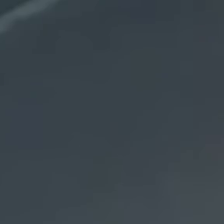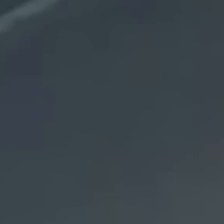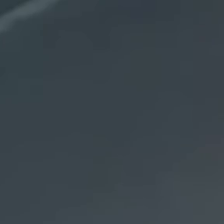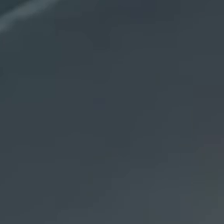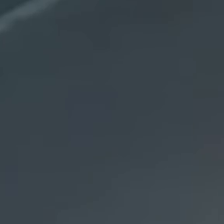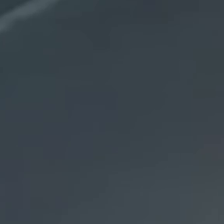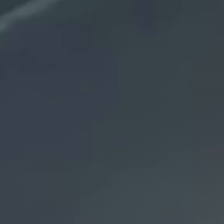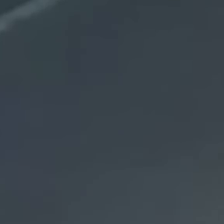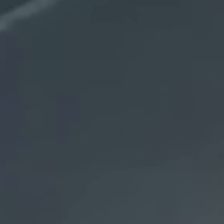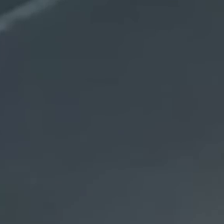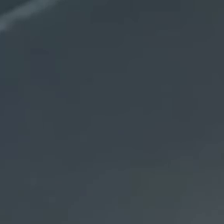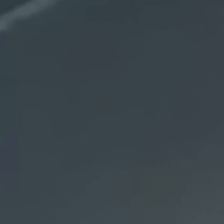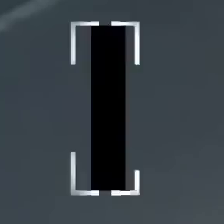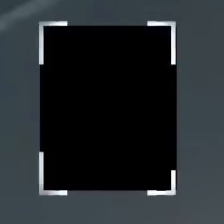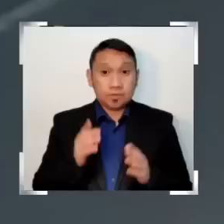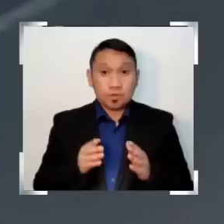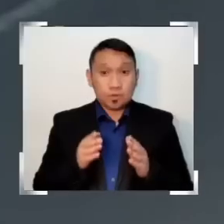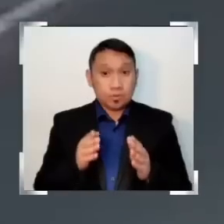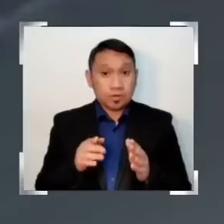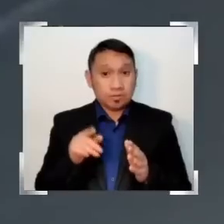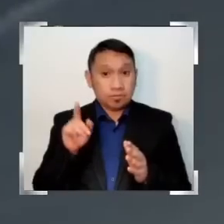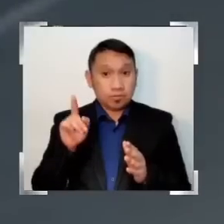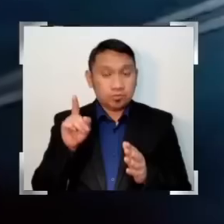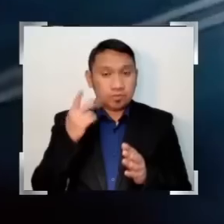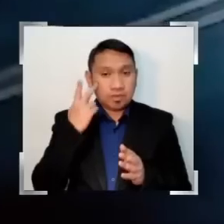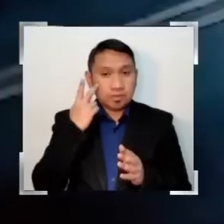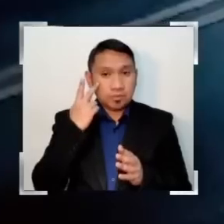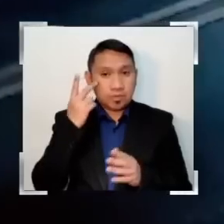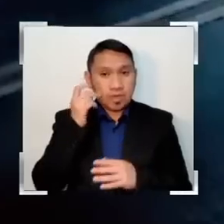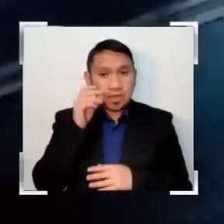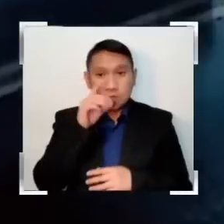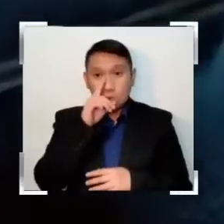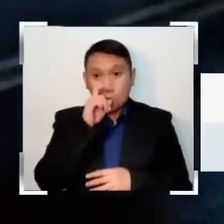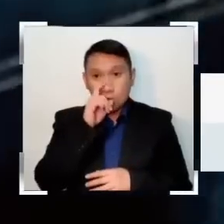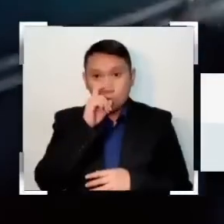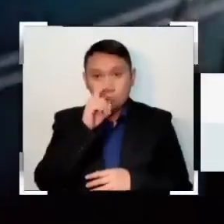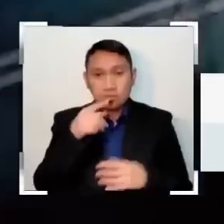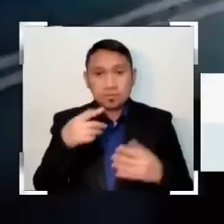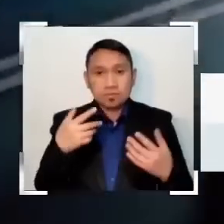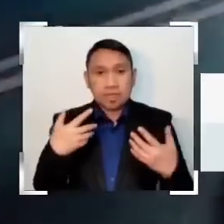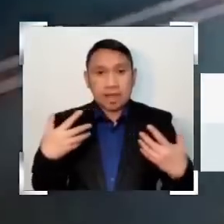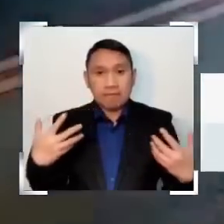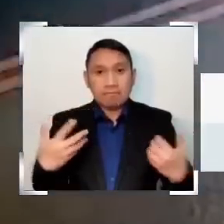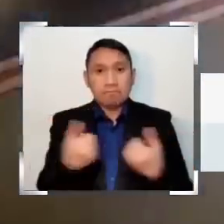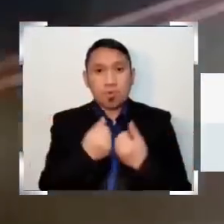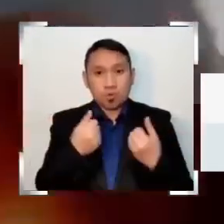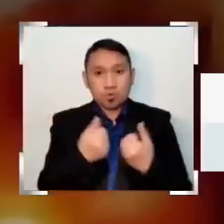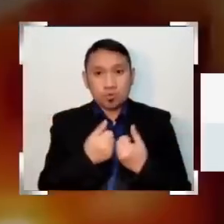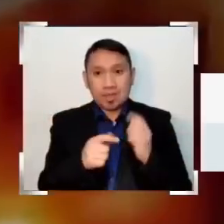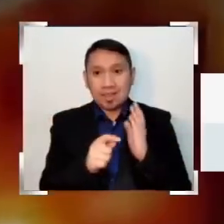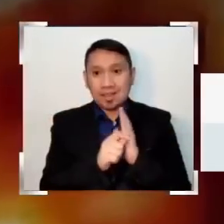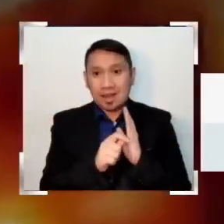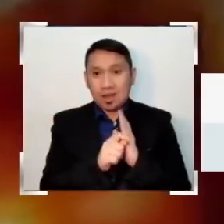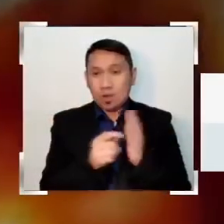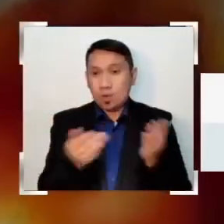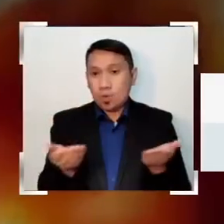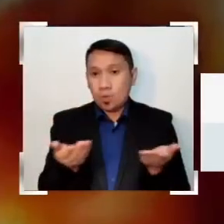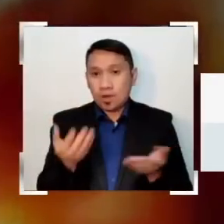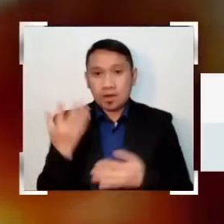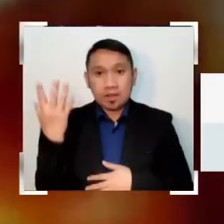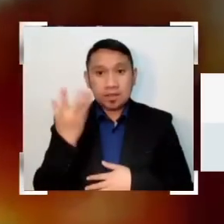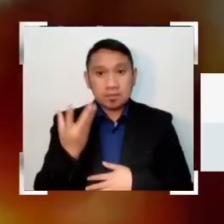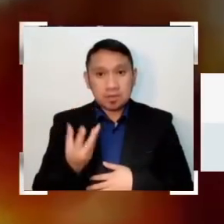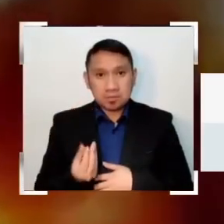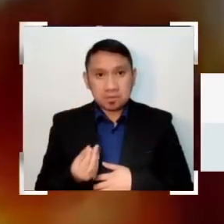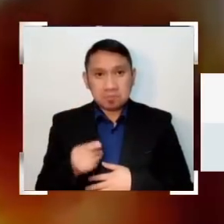Papatawid ang kalsadang isang senior citizen nang mabangga ng isang fuel truck sa Lemery, Batangas. Sa imbestigasyon, kukuha lang sana noon